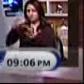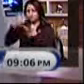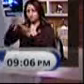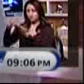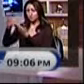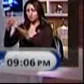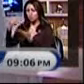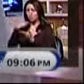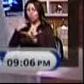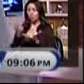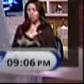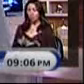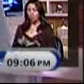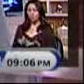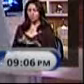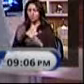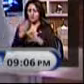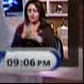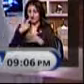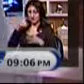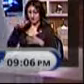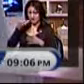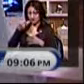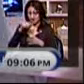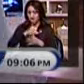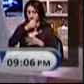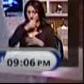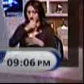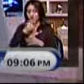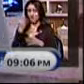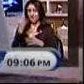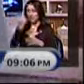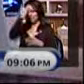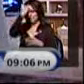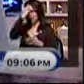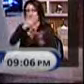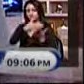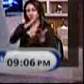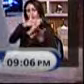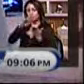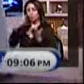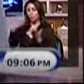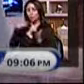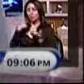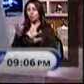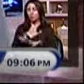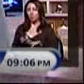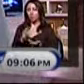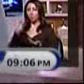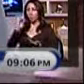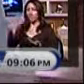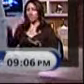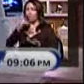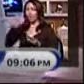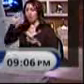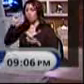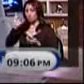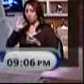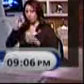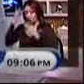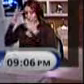بناء على ما شفناه بعيوننا من الاخوان المسلمين، هتدفع طبعا بناس تبعك. هي دي